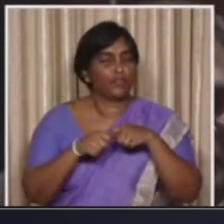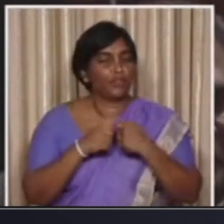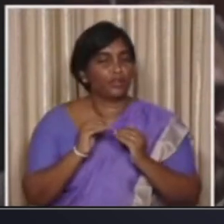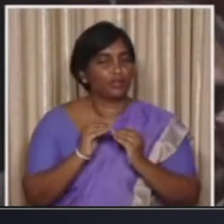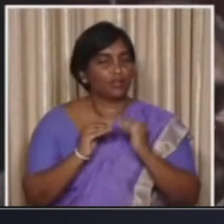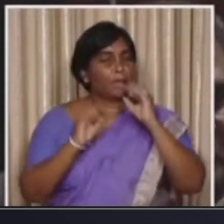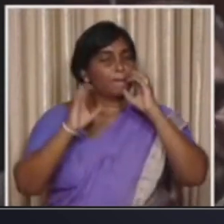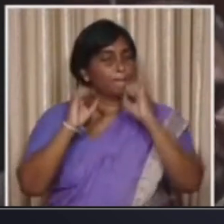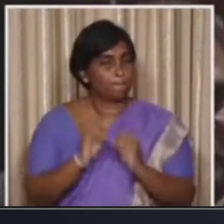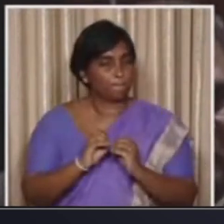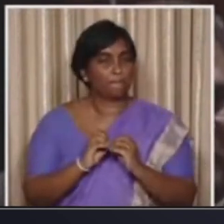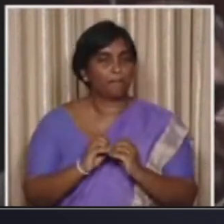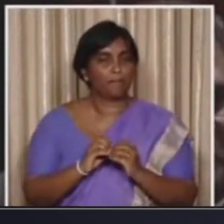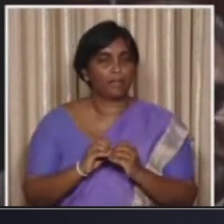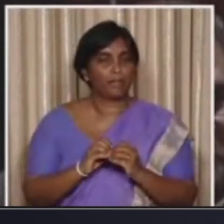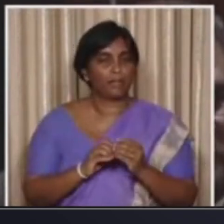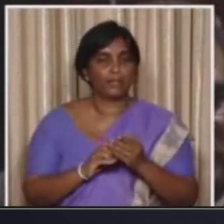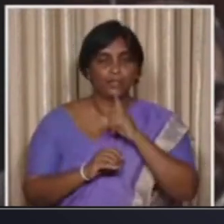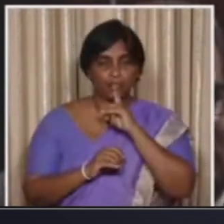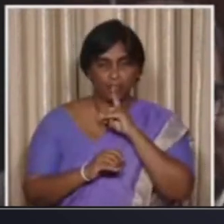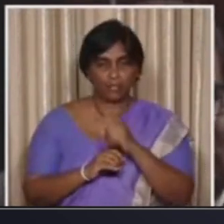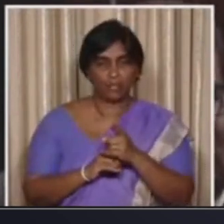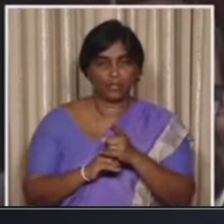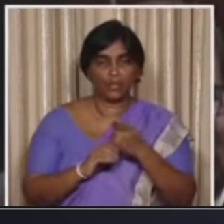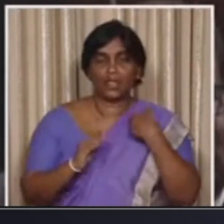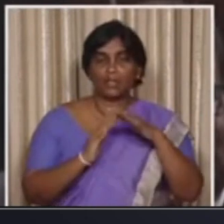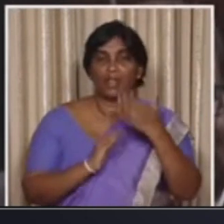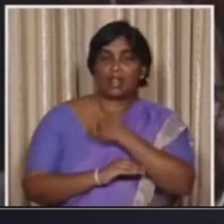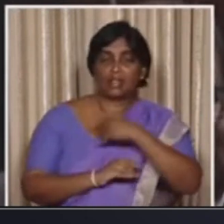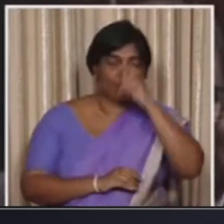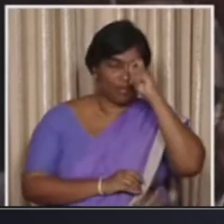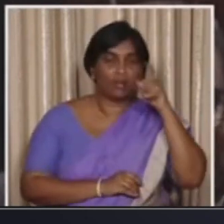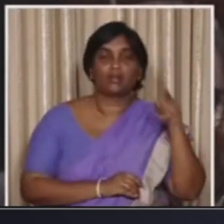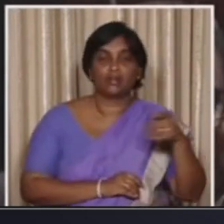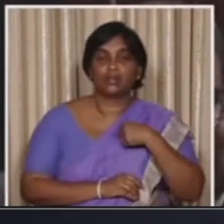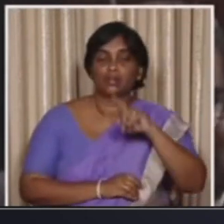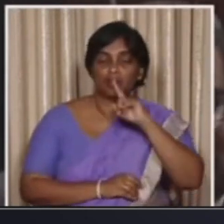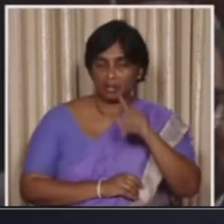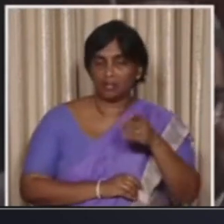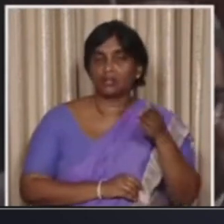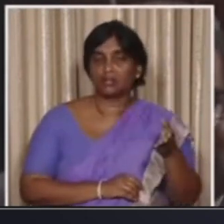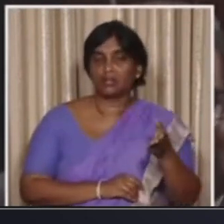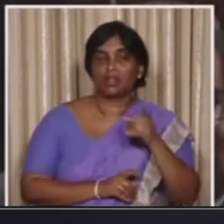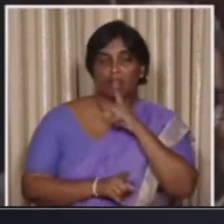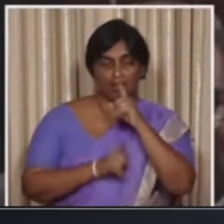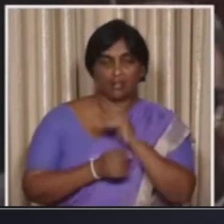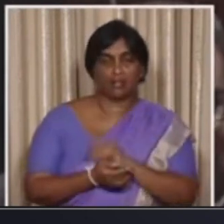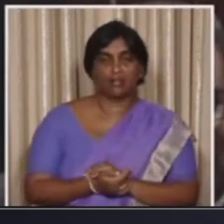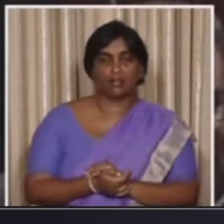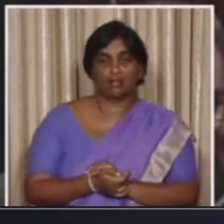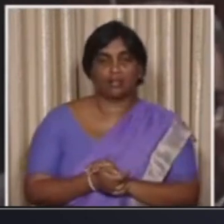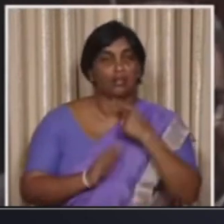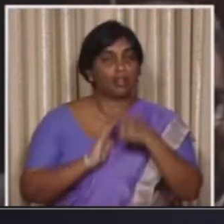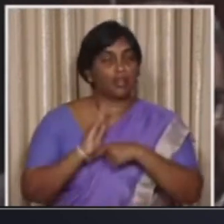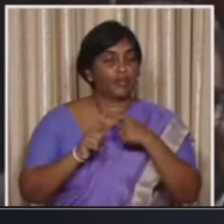vegeye binduwata bassala kiyala meya kiyena nan ape game inna nandala mahamalaata api kiyenawa menna me kathawa